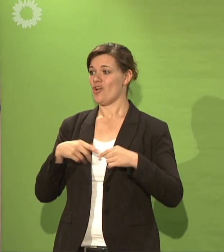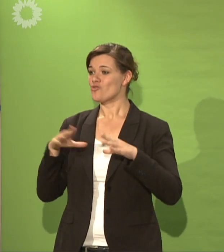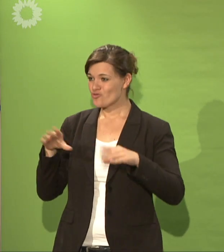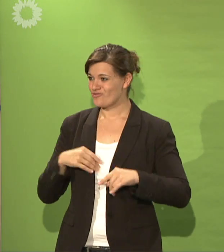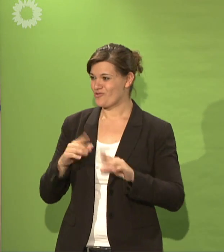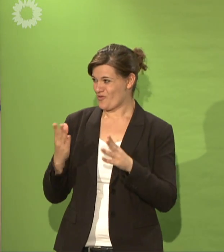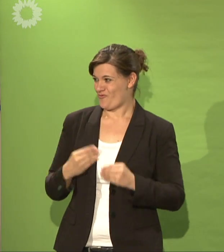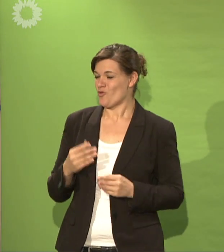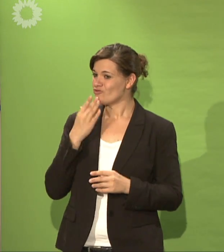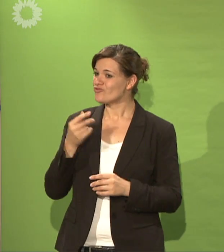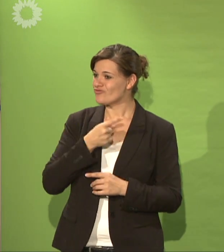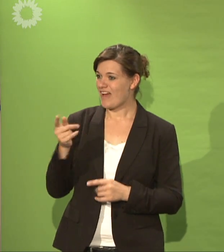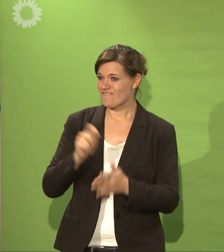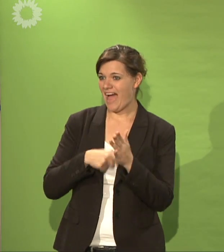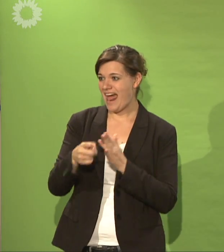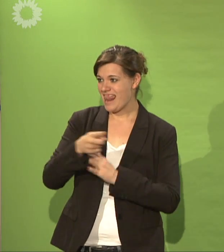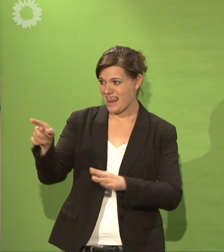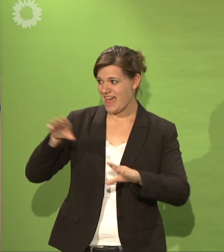an.